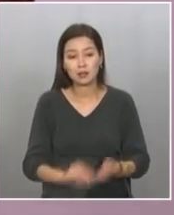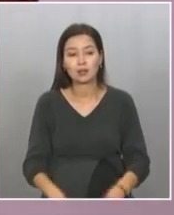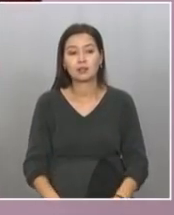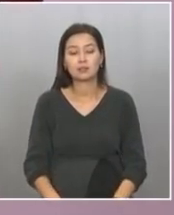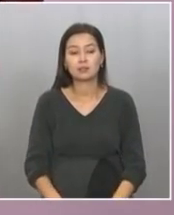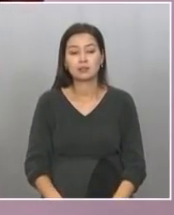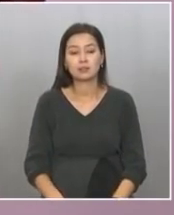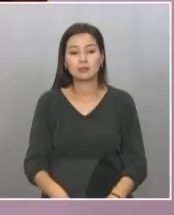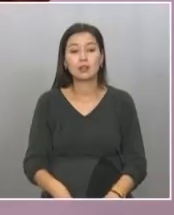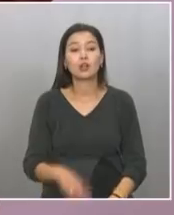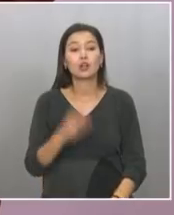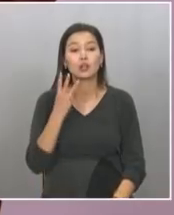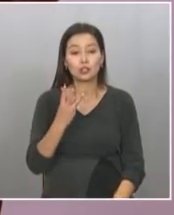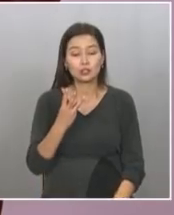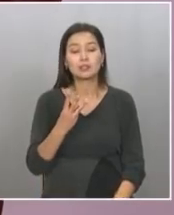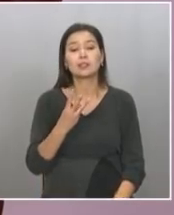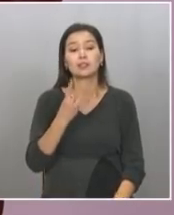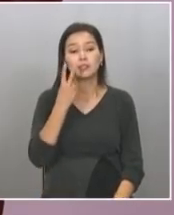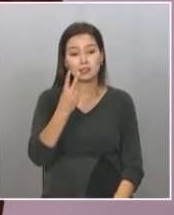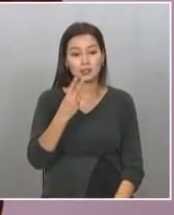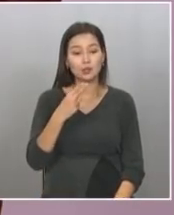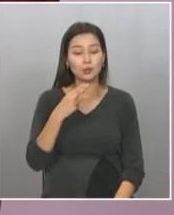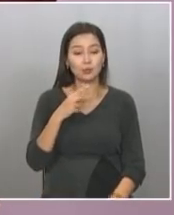жазайық. Үштен екі бөлігі боялған.